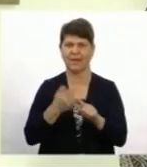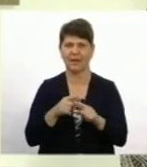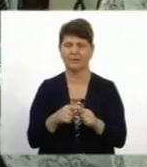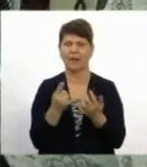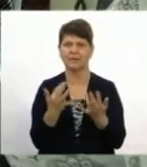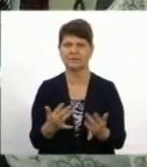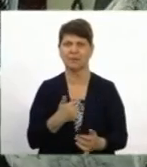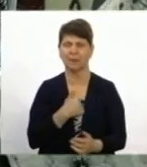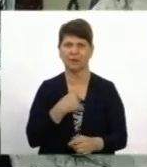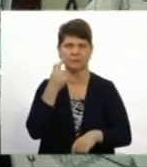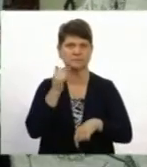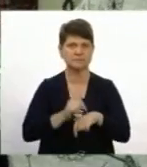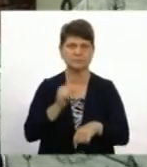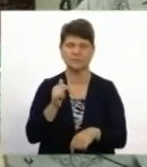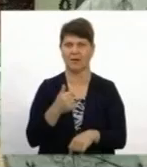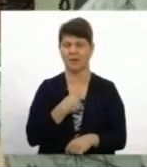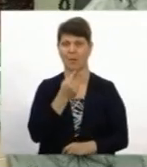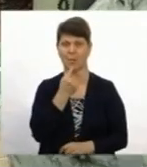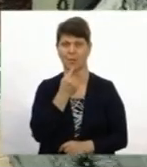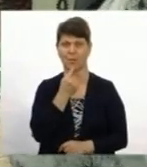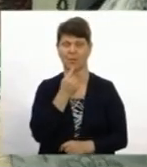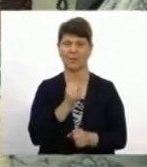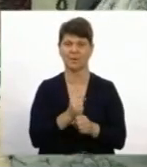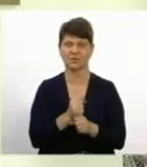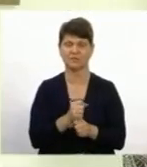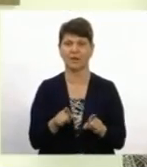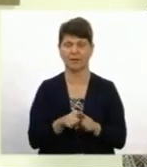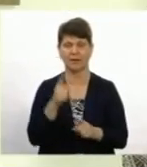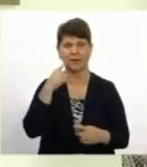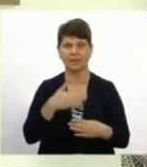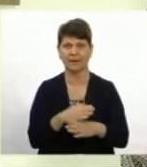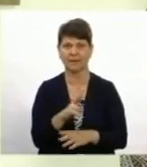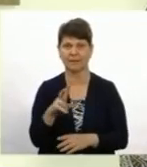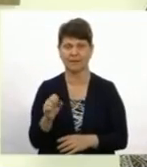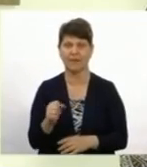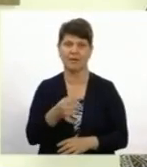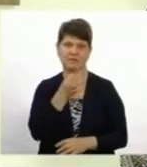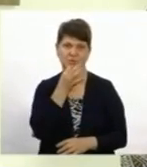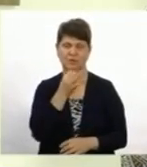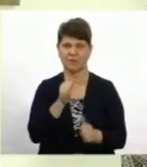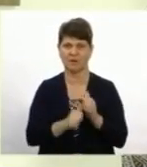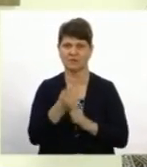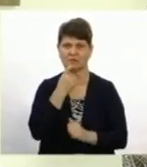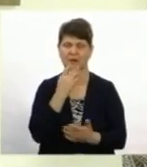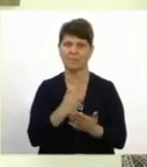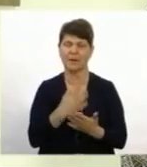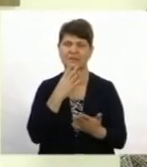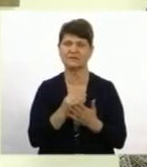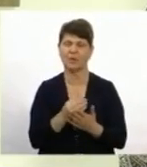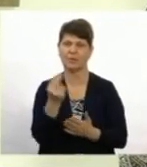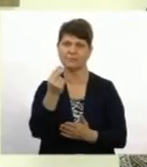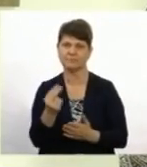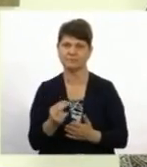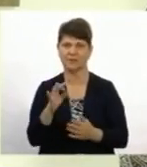вони мене зачепили, і я спробувала працювати в такій техніці. Сподобалося, що кожне яйце має свій колір і